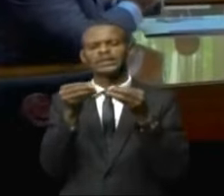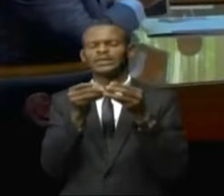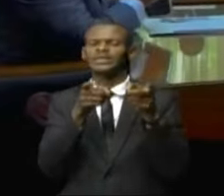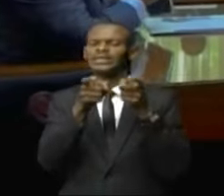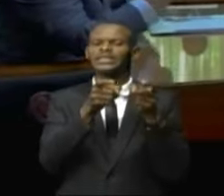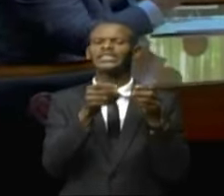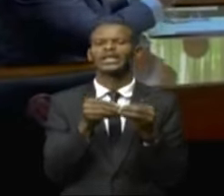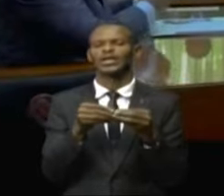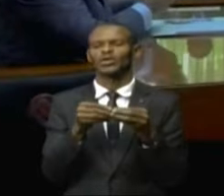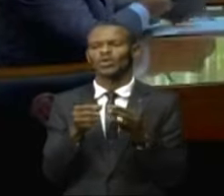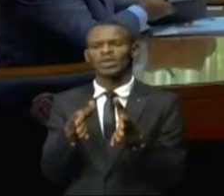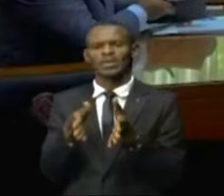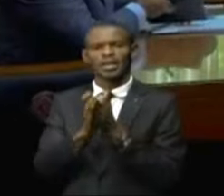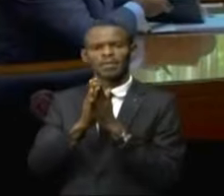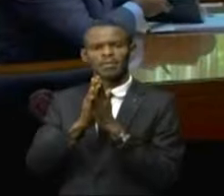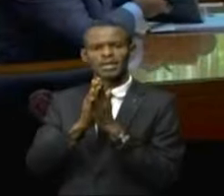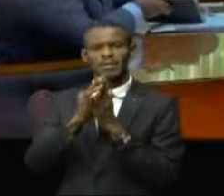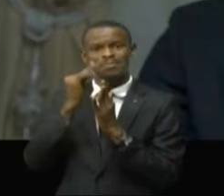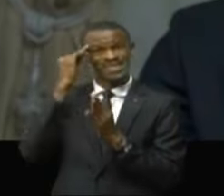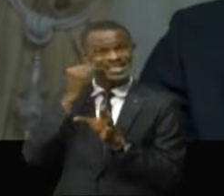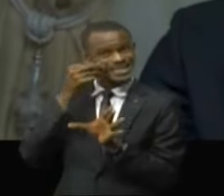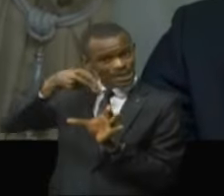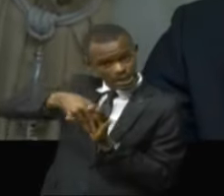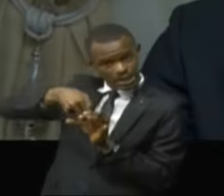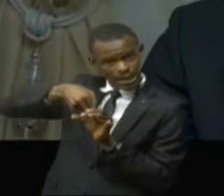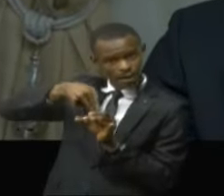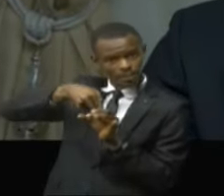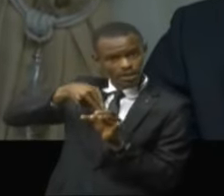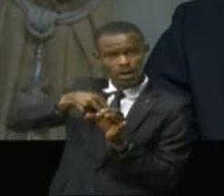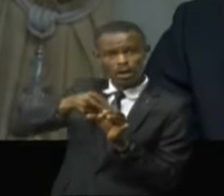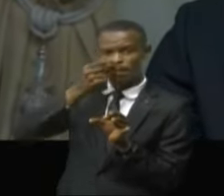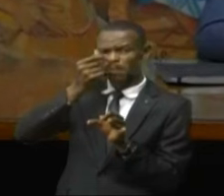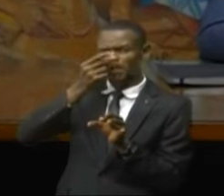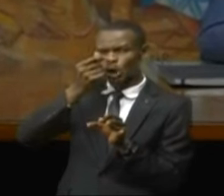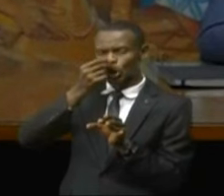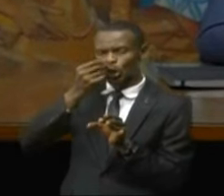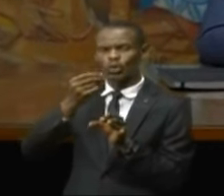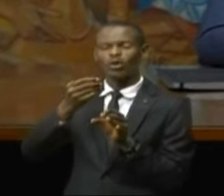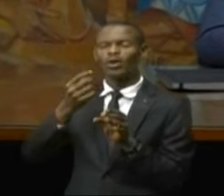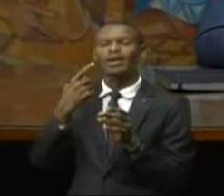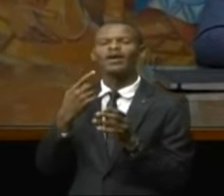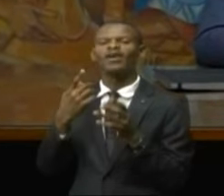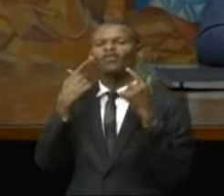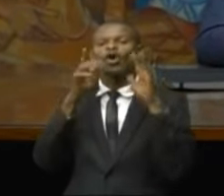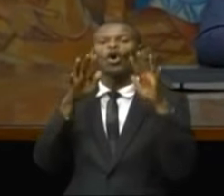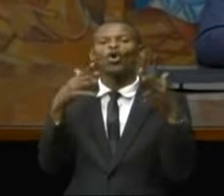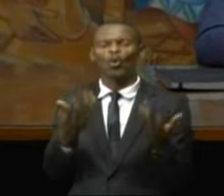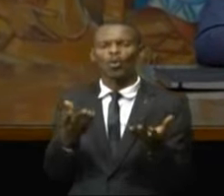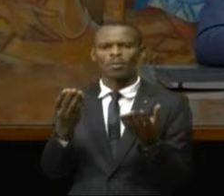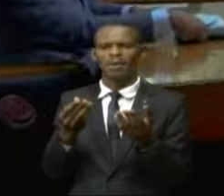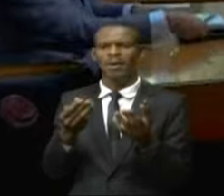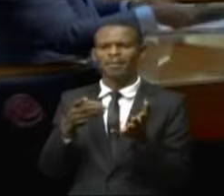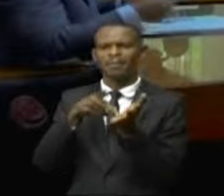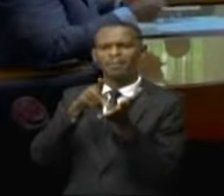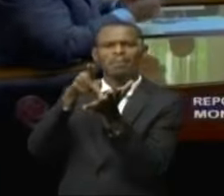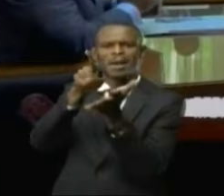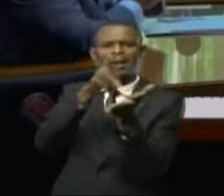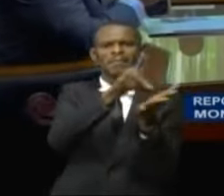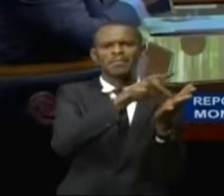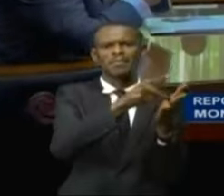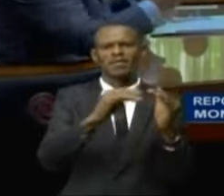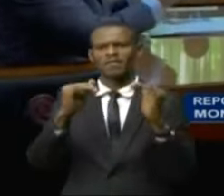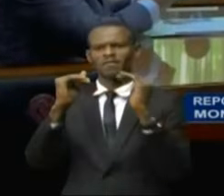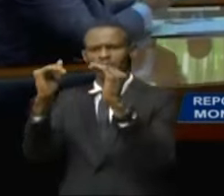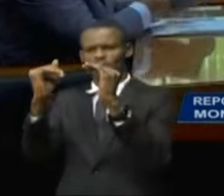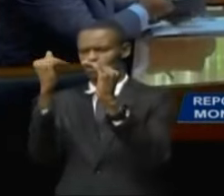la question de l'approvisionnement et de la distribution de produits pétroliers. Des mesures ont été par ailleurs proposées